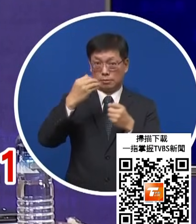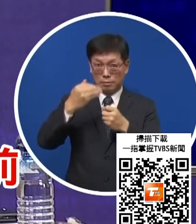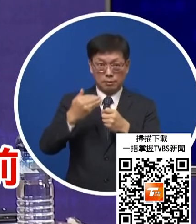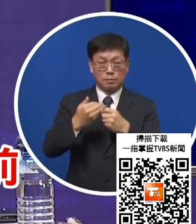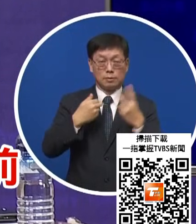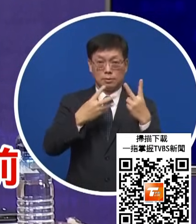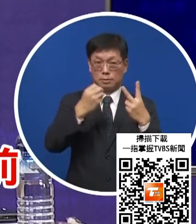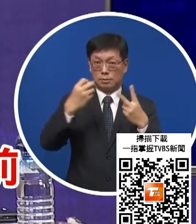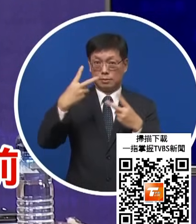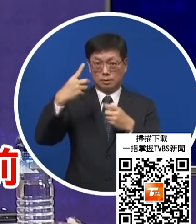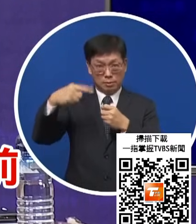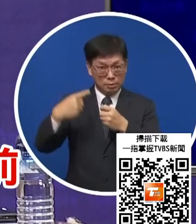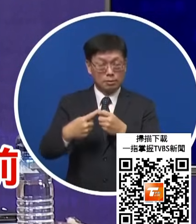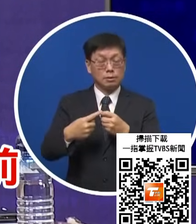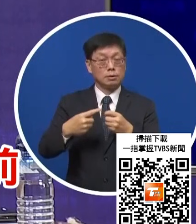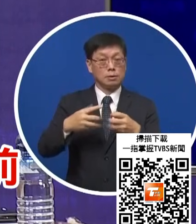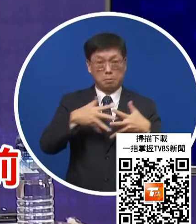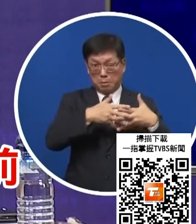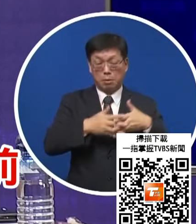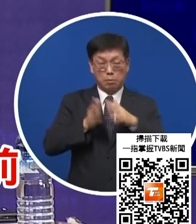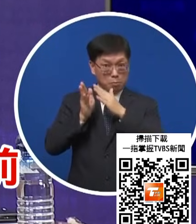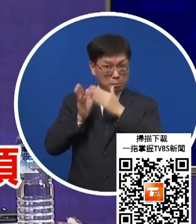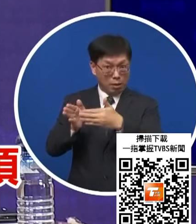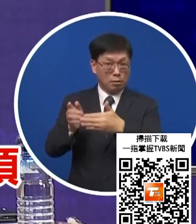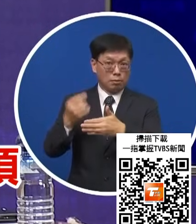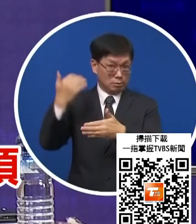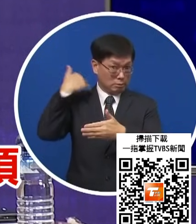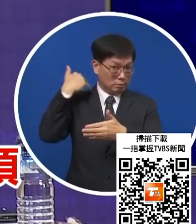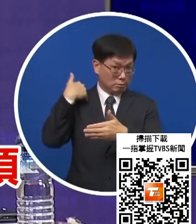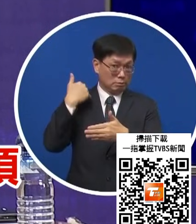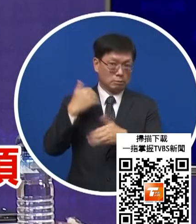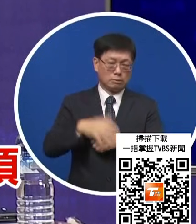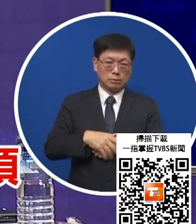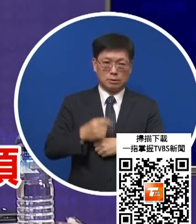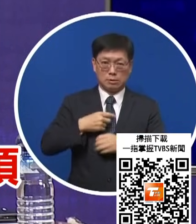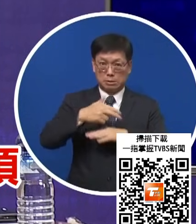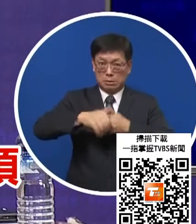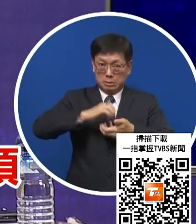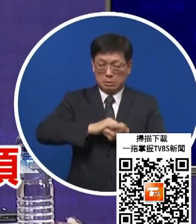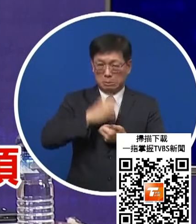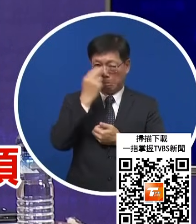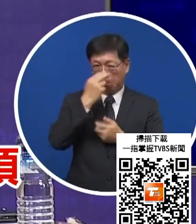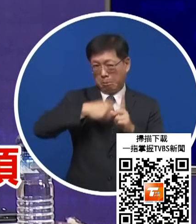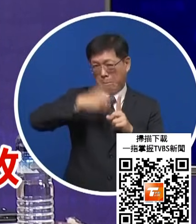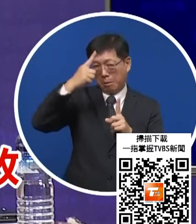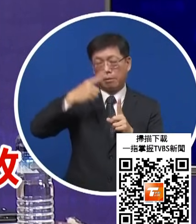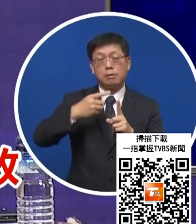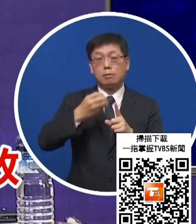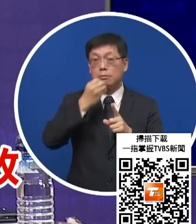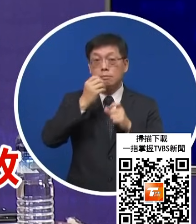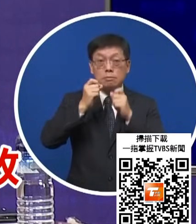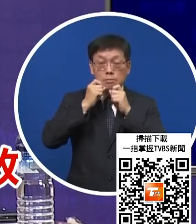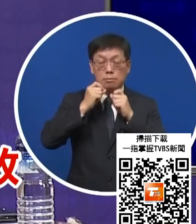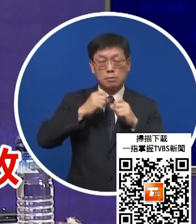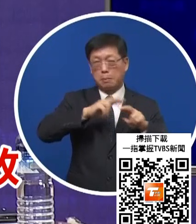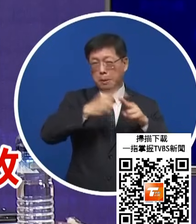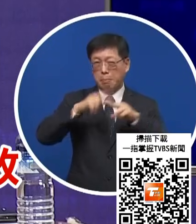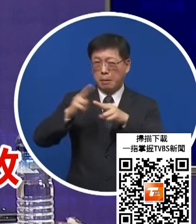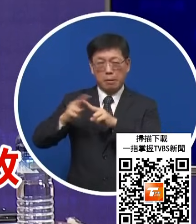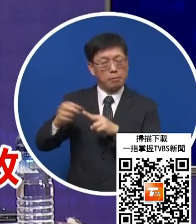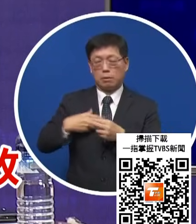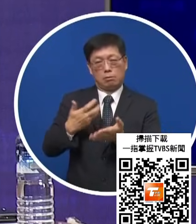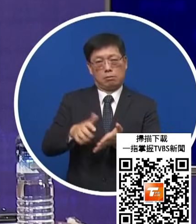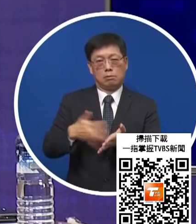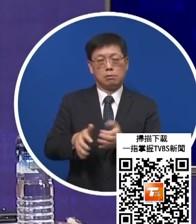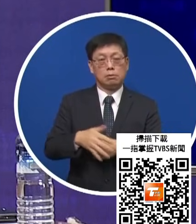2018、2019、2021。美国有陆续针对他之前所谓设定的高风险品项，分别解除这样的一个